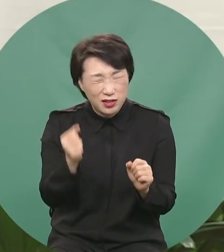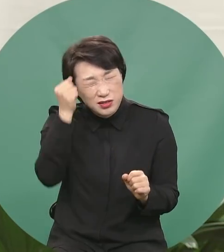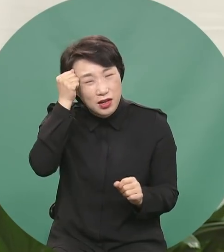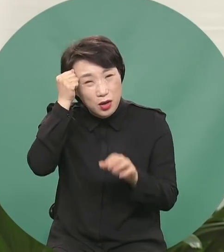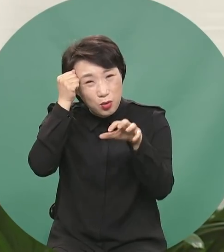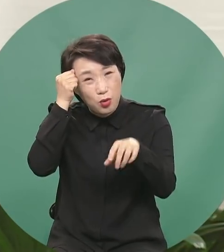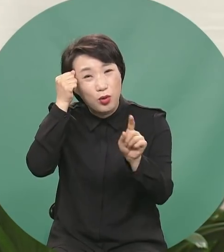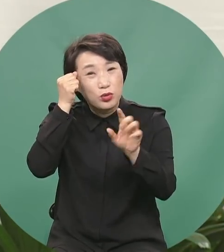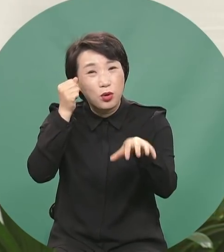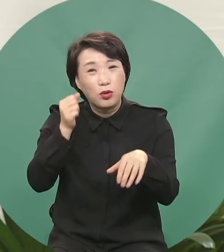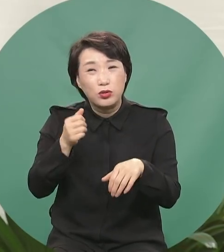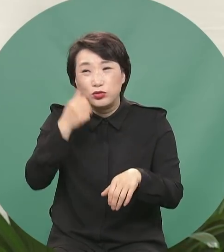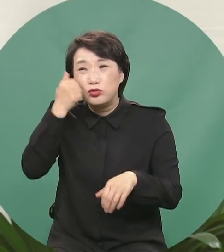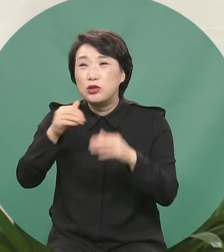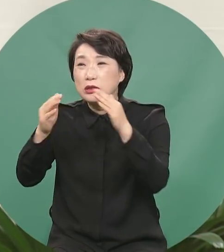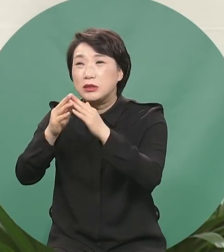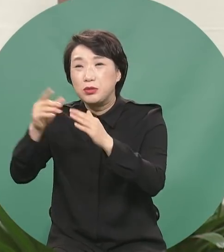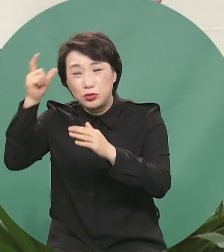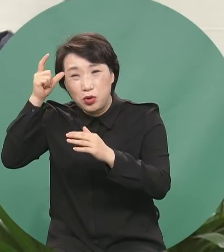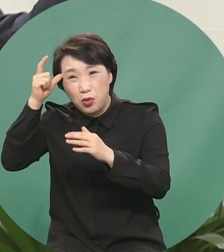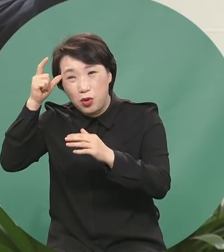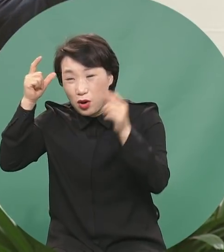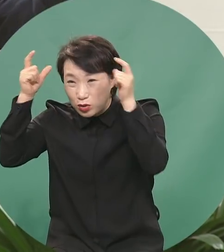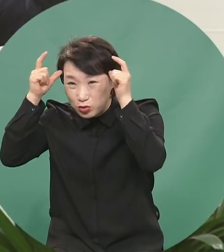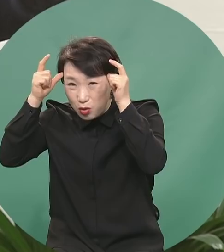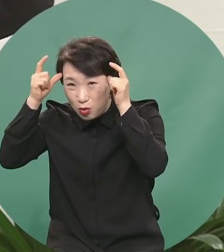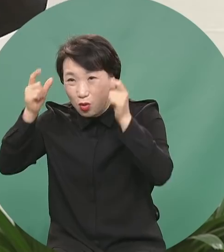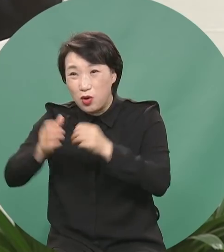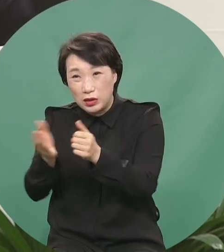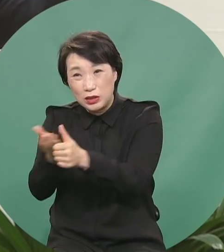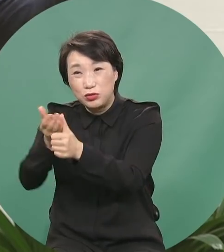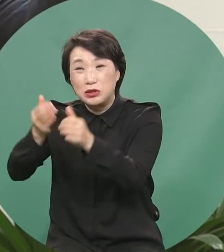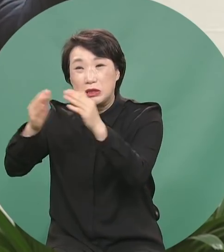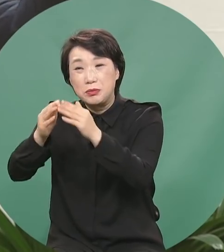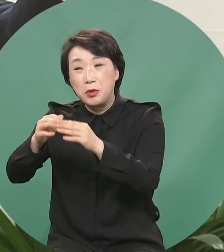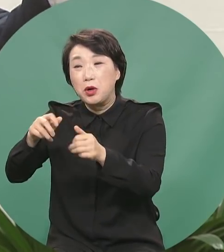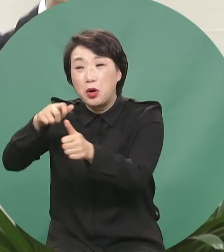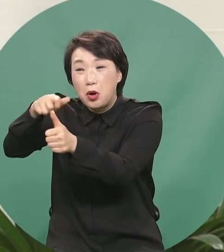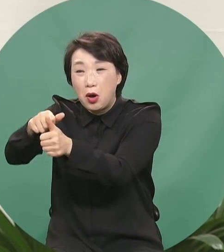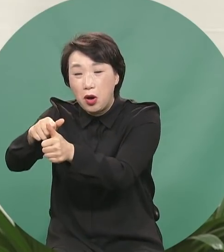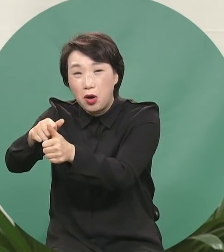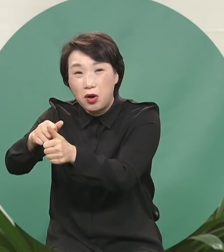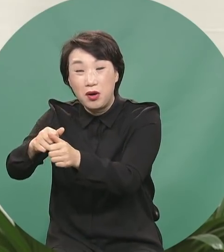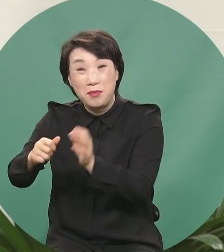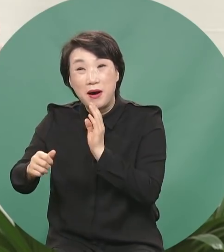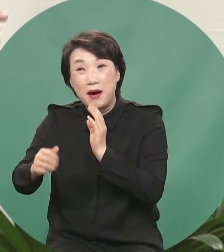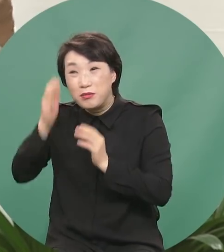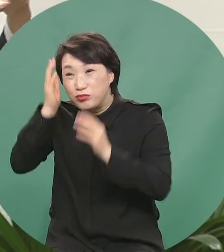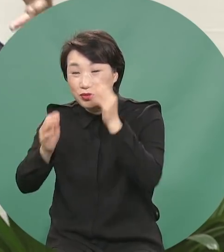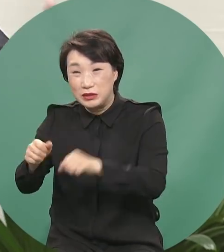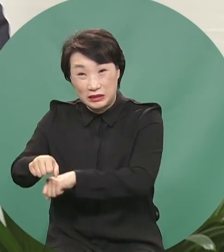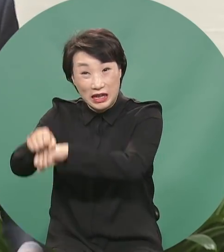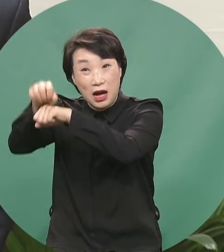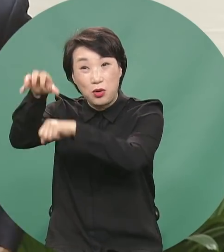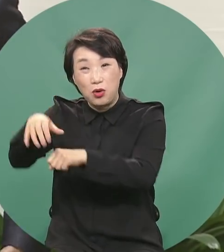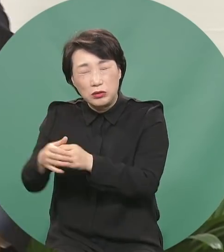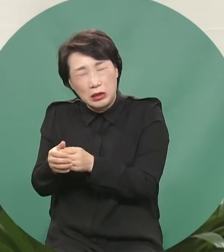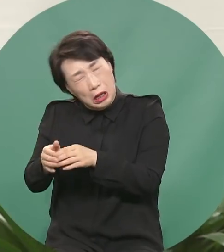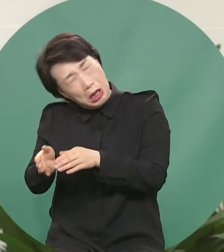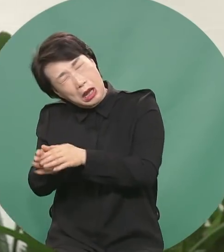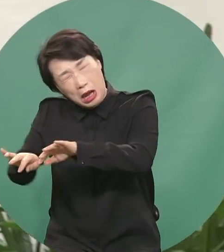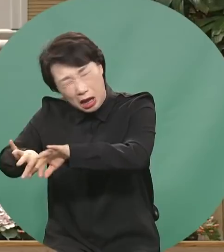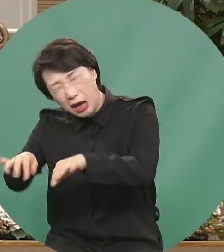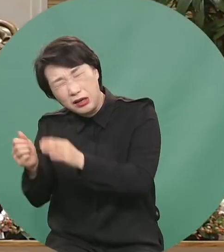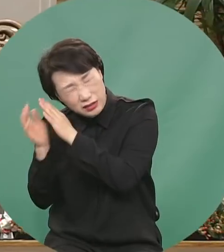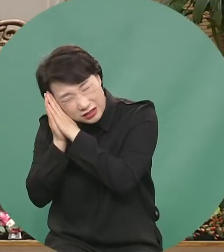곳은 남의 집 외양간 그 소먹는 그 마초 싸는 그런 틈에 가서 자고